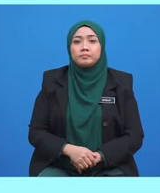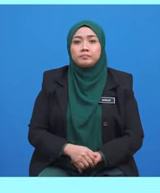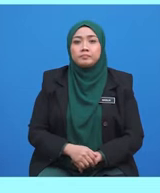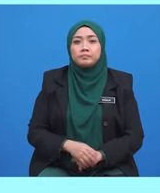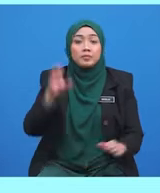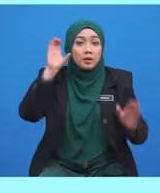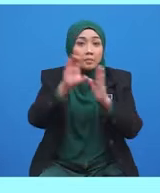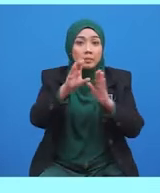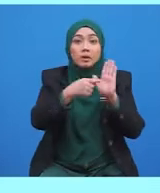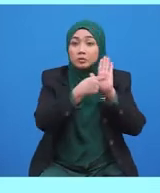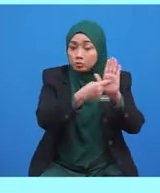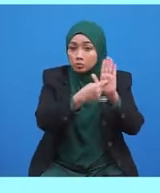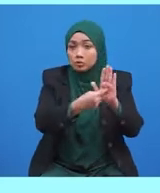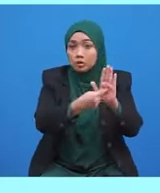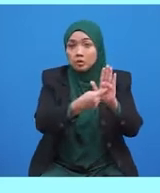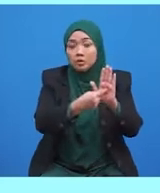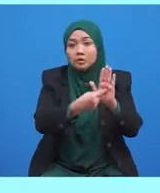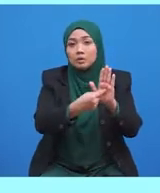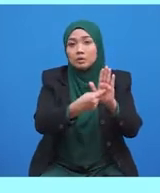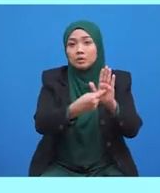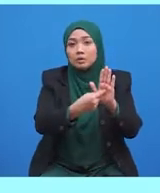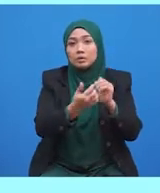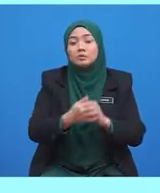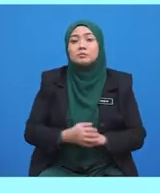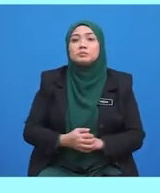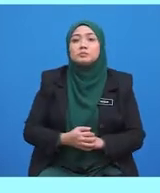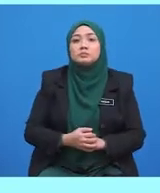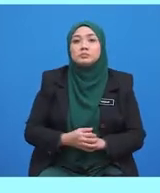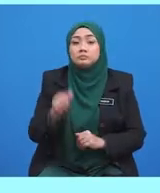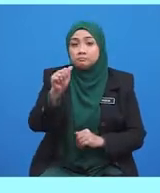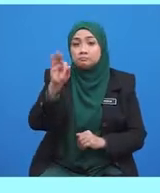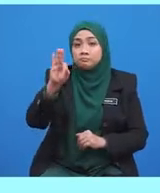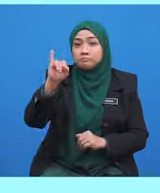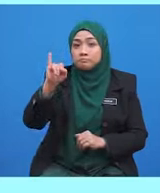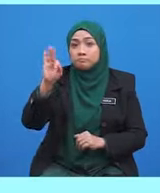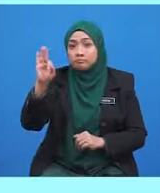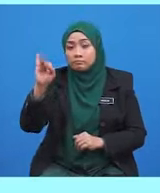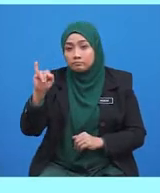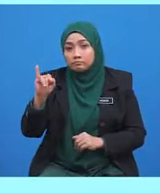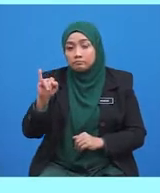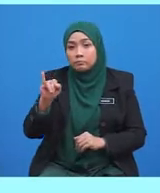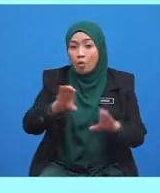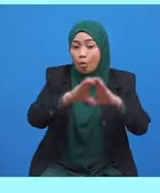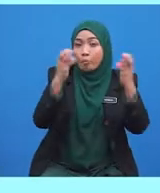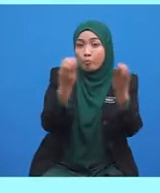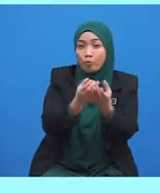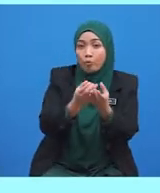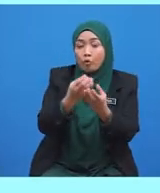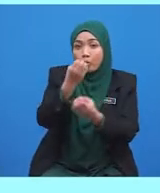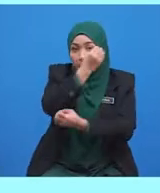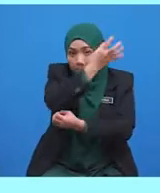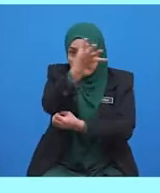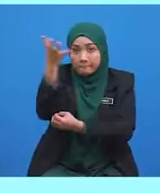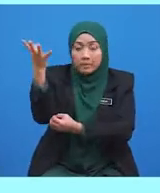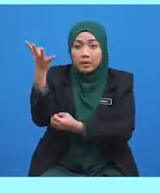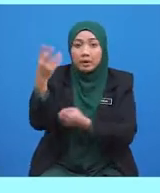Paparan menunjukkan Afif mengumpul maklumat haiwan